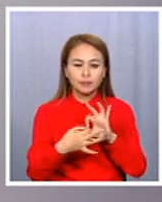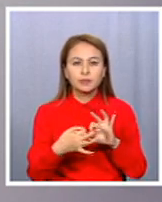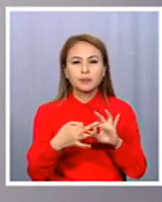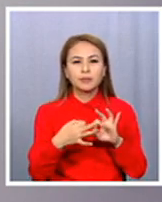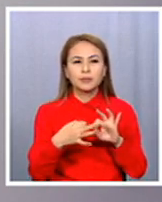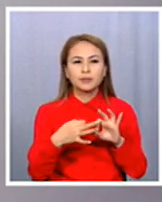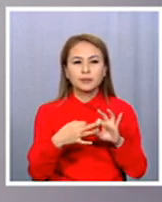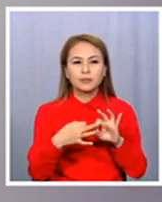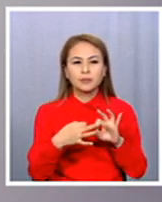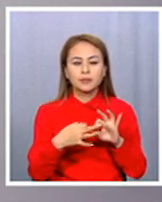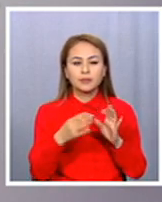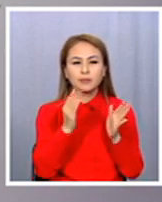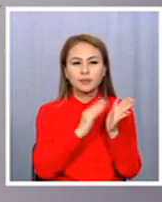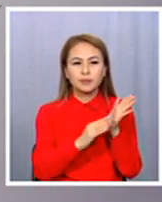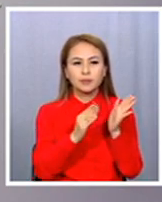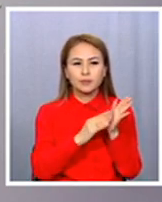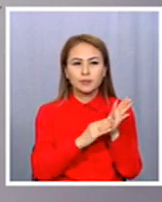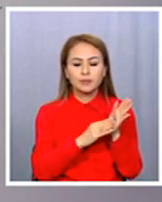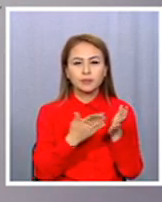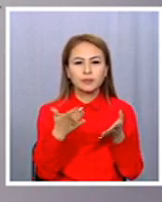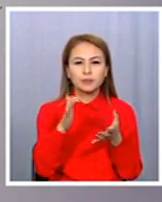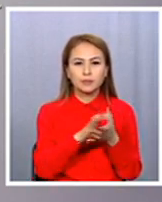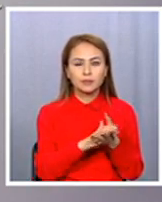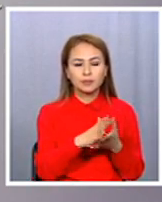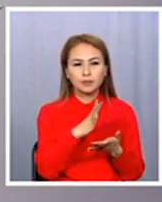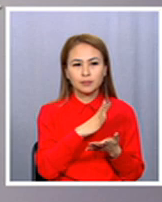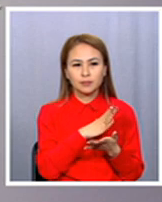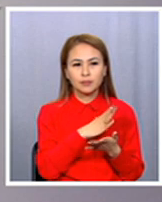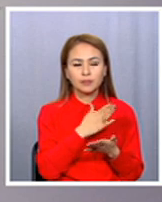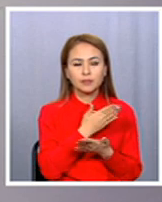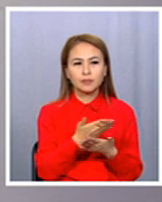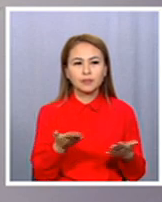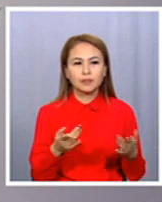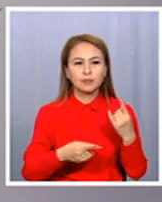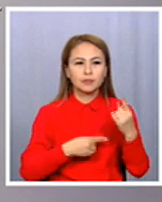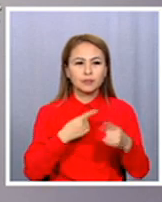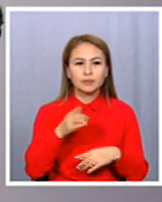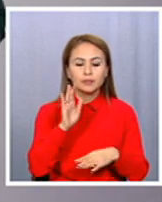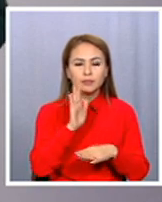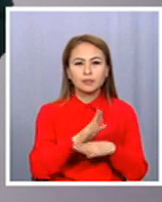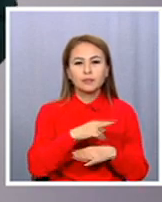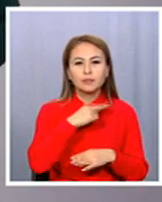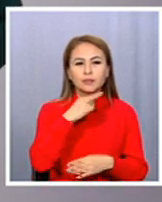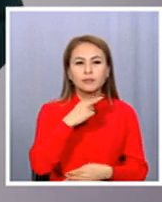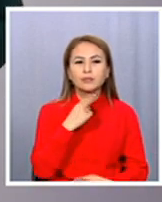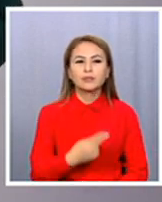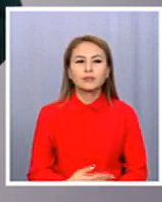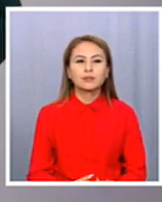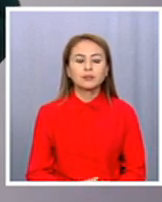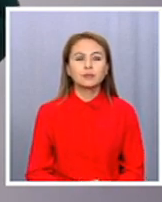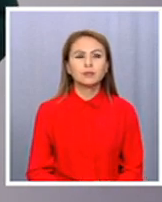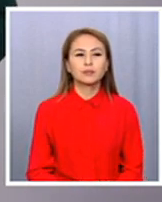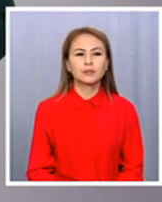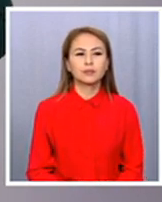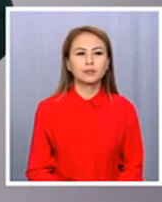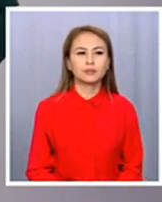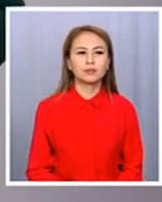жасап, шығарма мазмұнымен танысып шықтық. Енді келесі тапсырмаға көшейік.